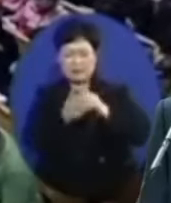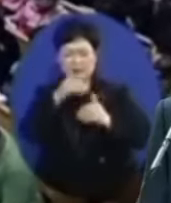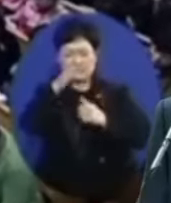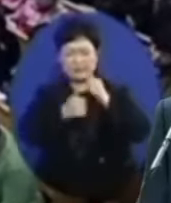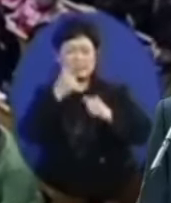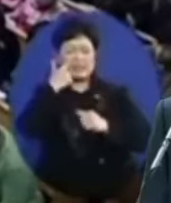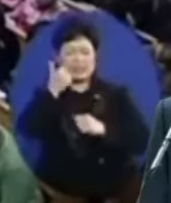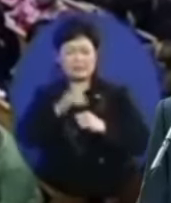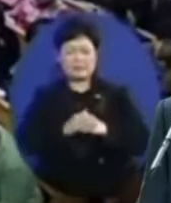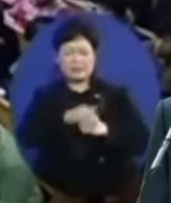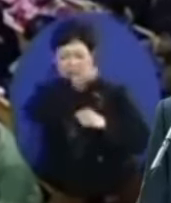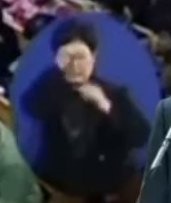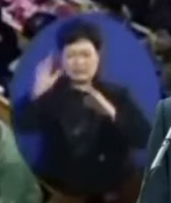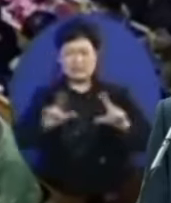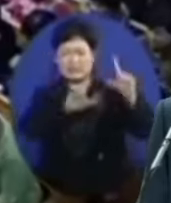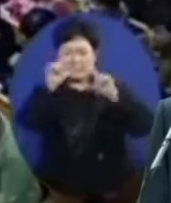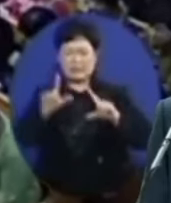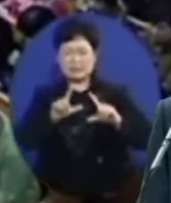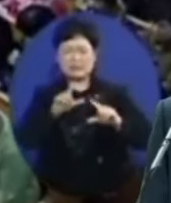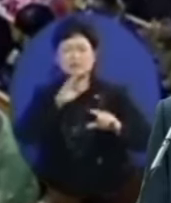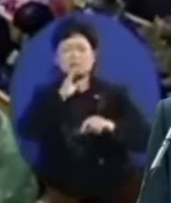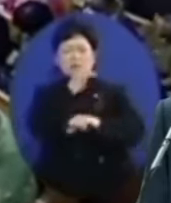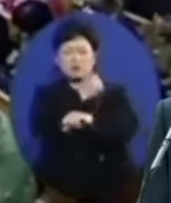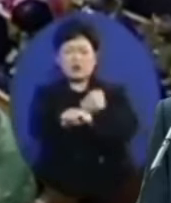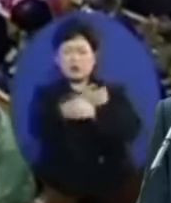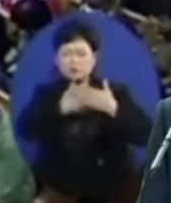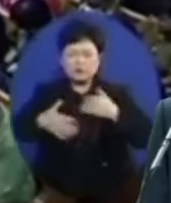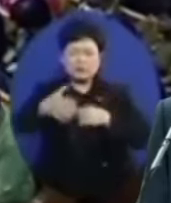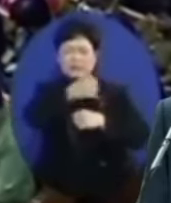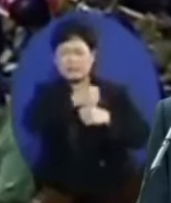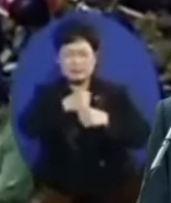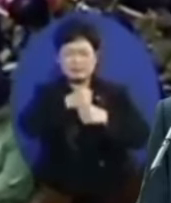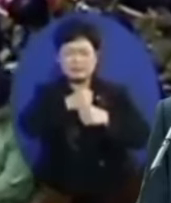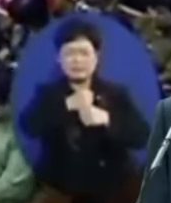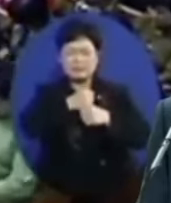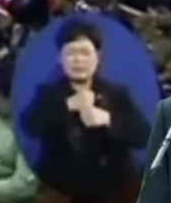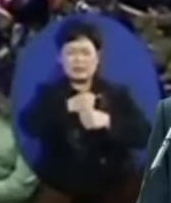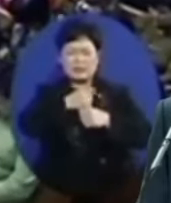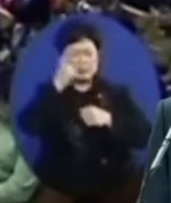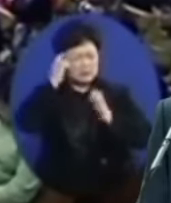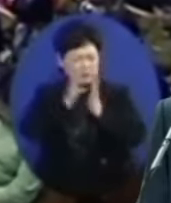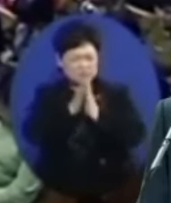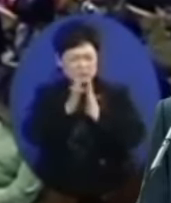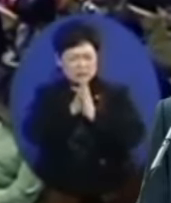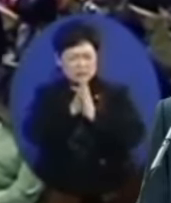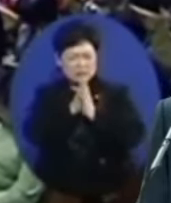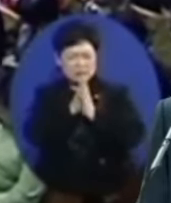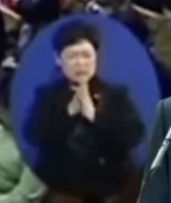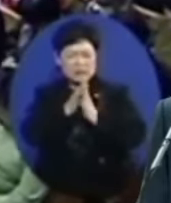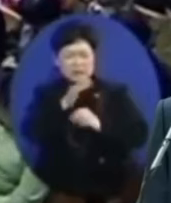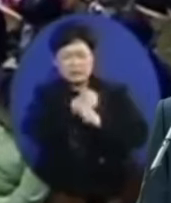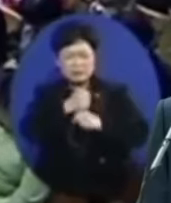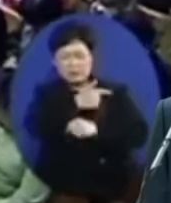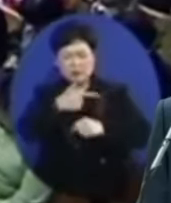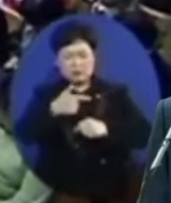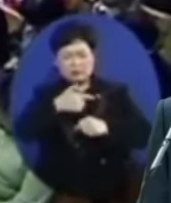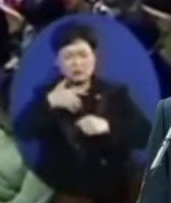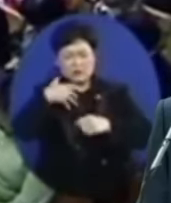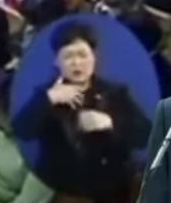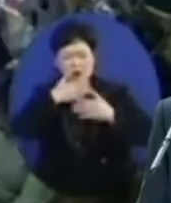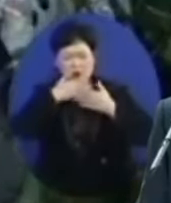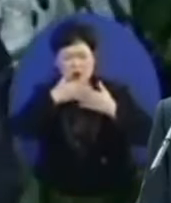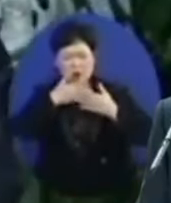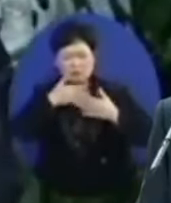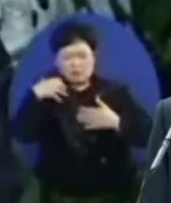하나님, 인생 사는 그 자체가 수고하고 무거운 짐입니다. 정신적인 짐이 너무나 무거워 우울증에 걸려서